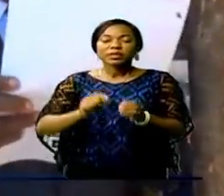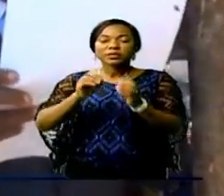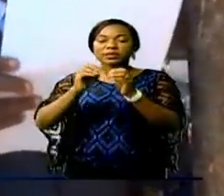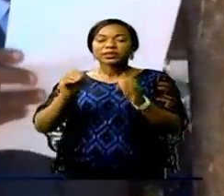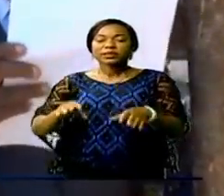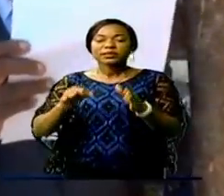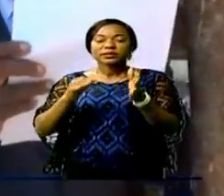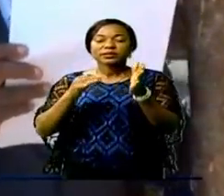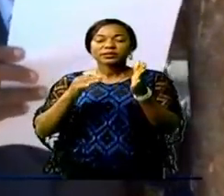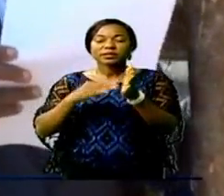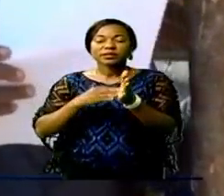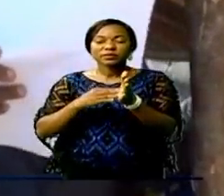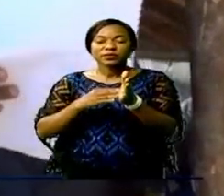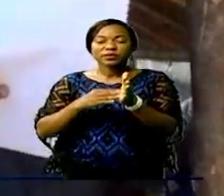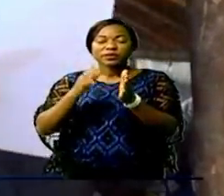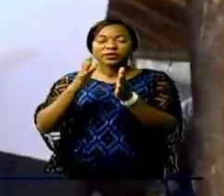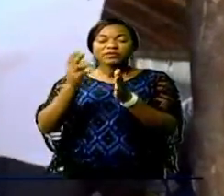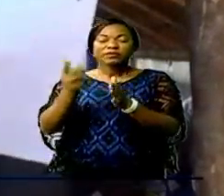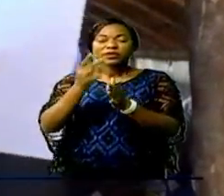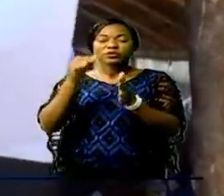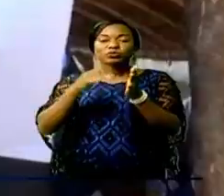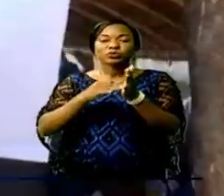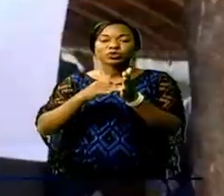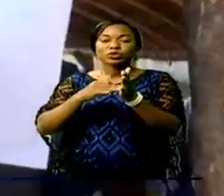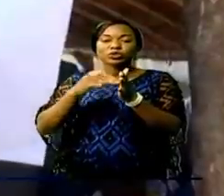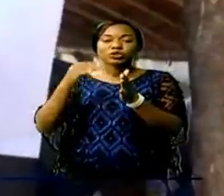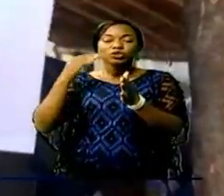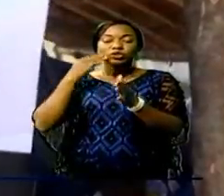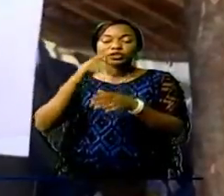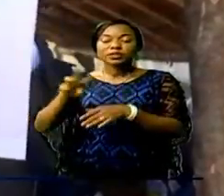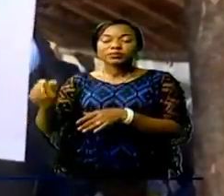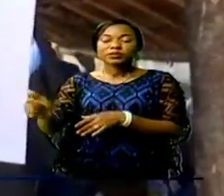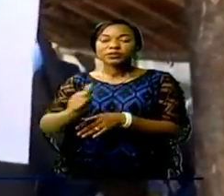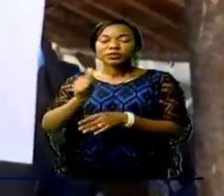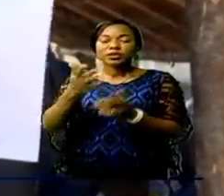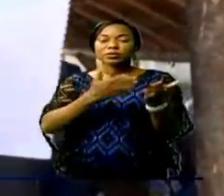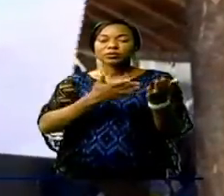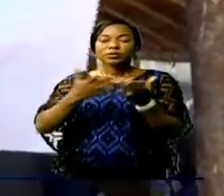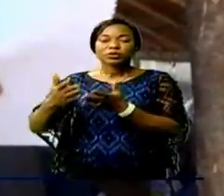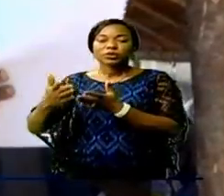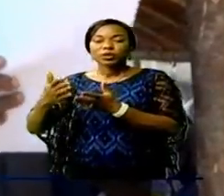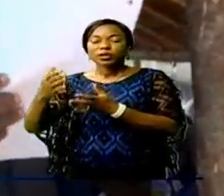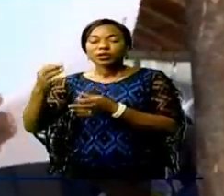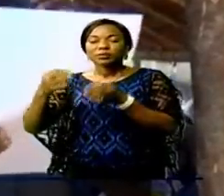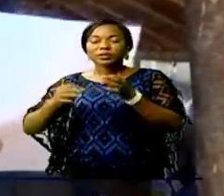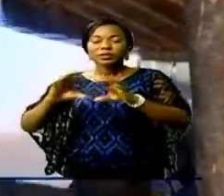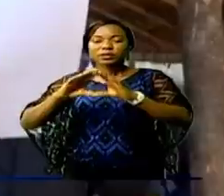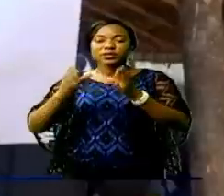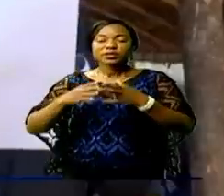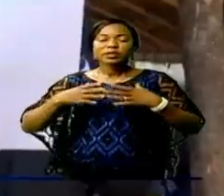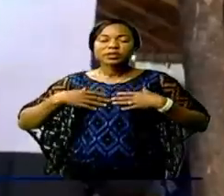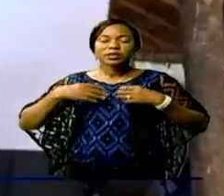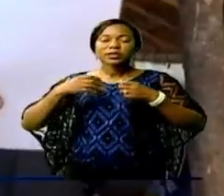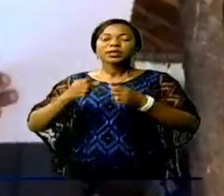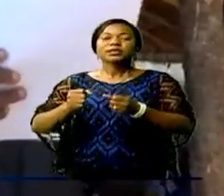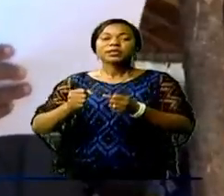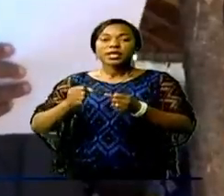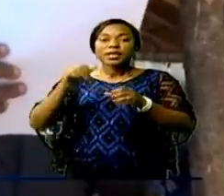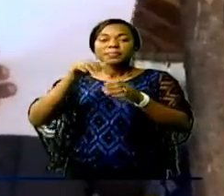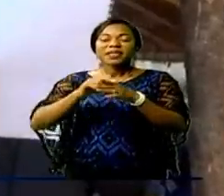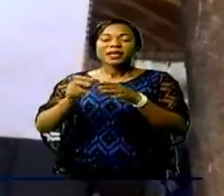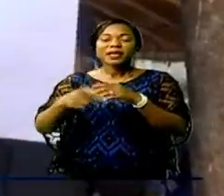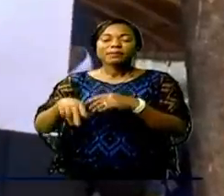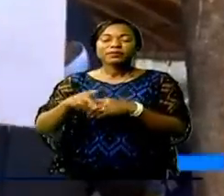21/059 du 28 juillet 2021 portant mesures collectives de grâce. Dans la province de la